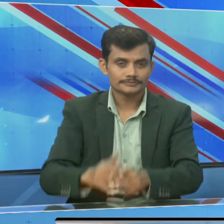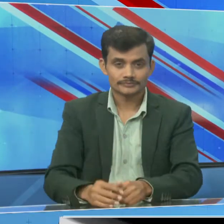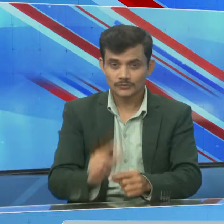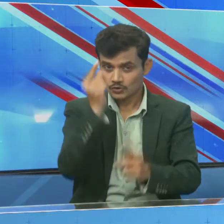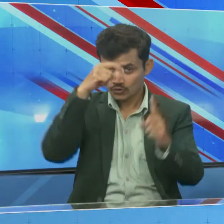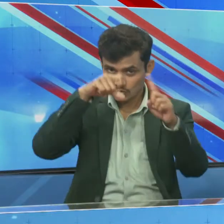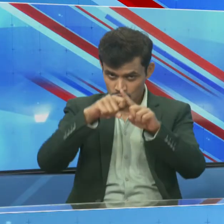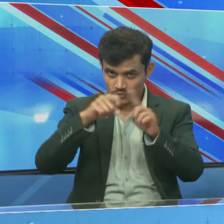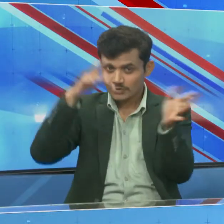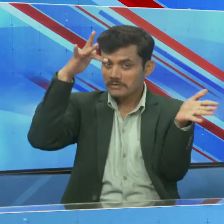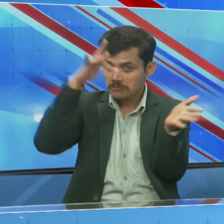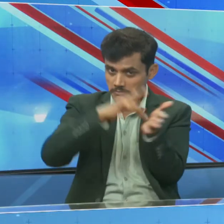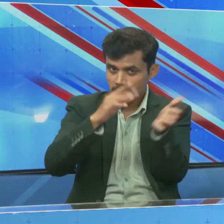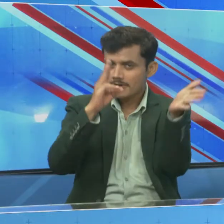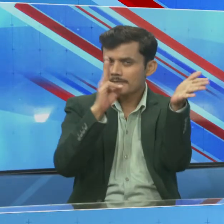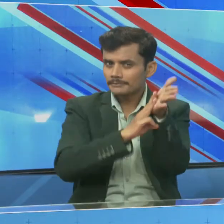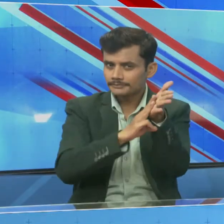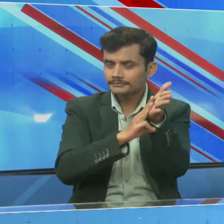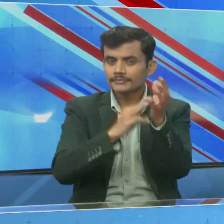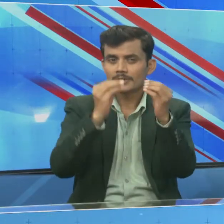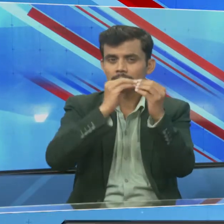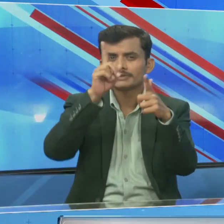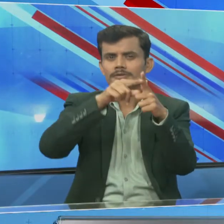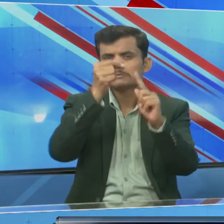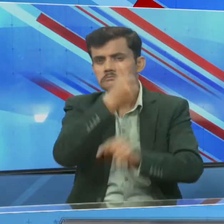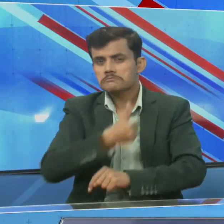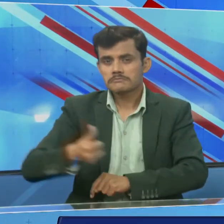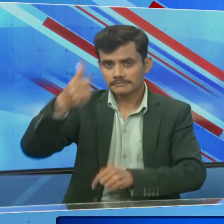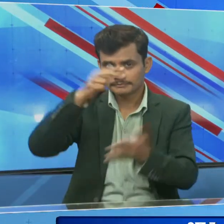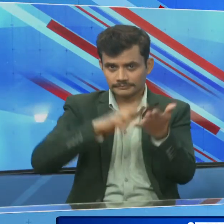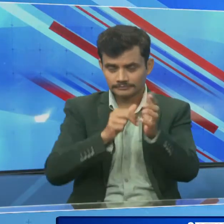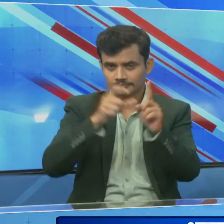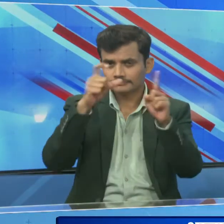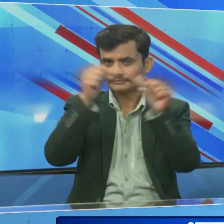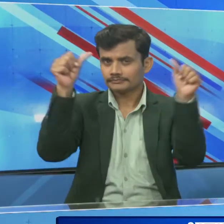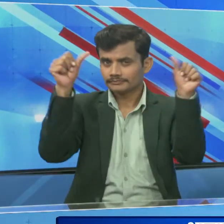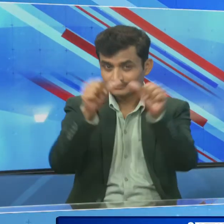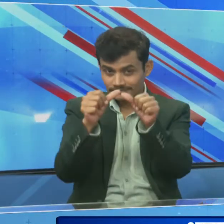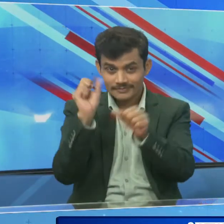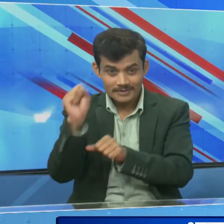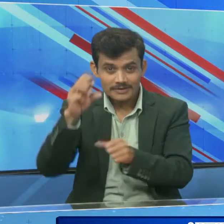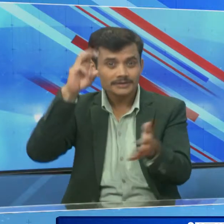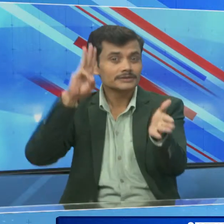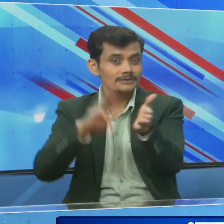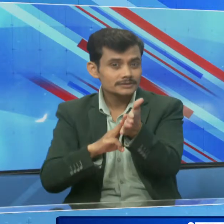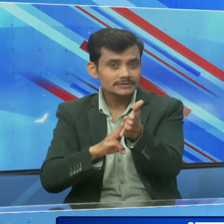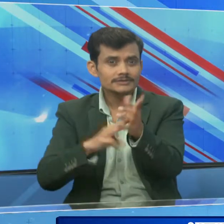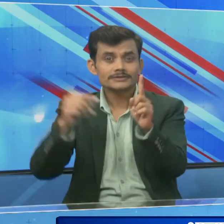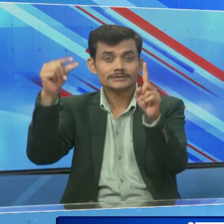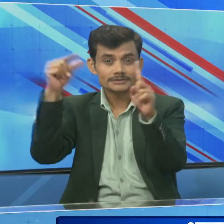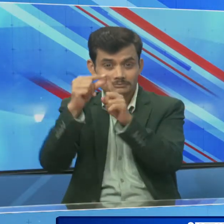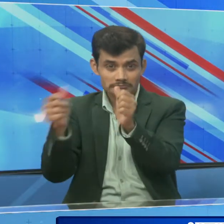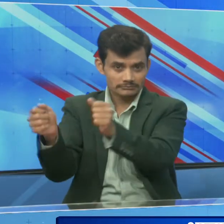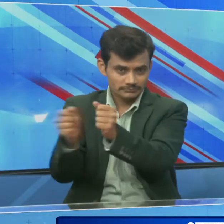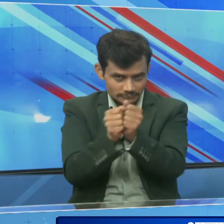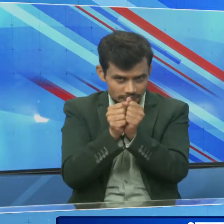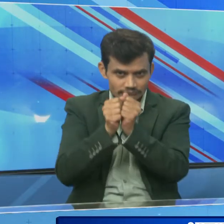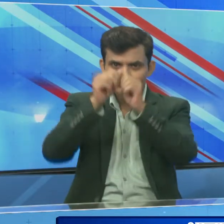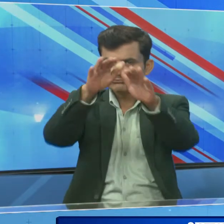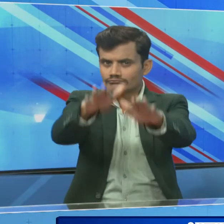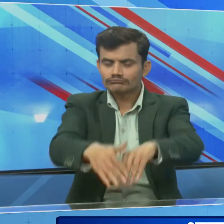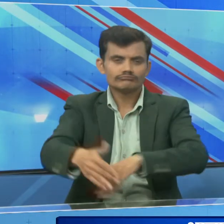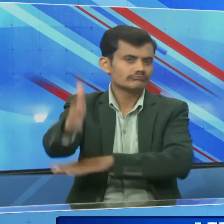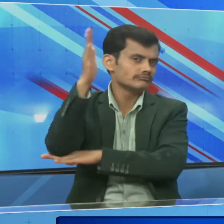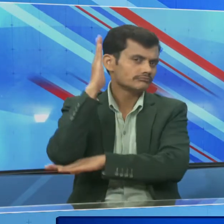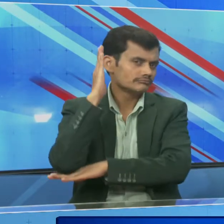उत्तराखंड के मसूरी में भाजपा के राष्ट्रीय अध्यक्ष जेपी नड्डा राज्य के मुख्यमंत्री पुष्कर सिंह धामी की मौजूदगी में एक चुनावी रैली में